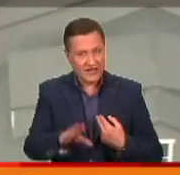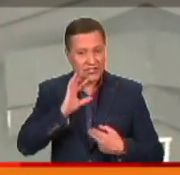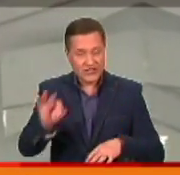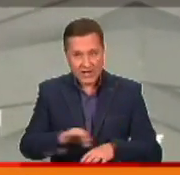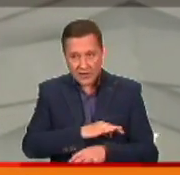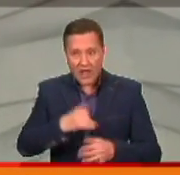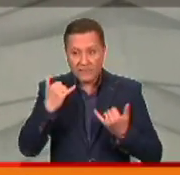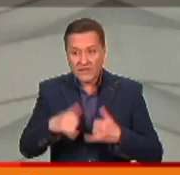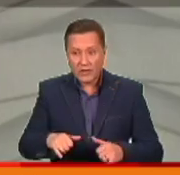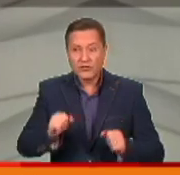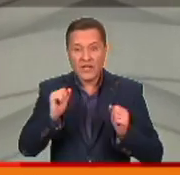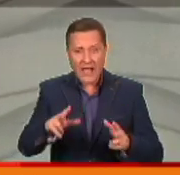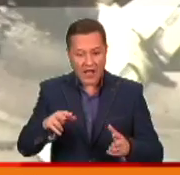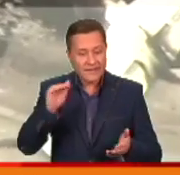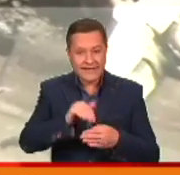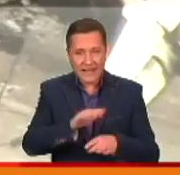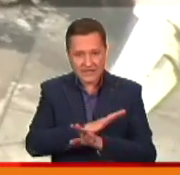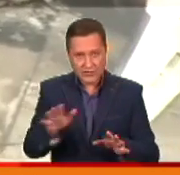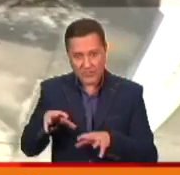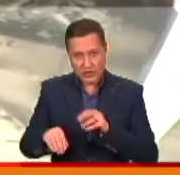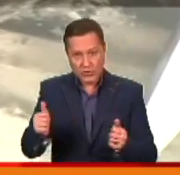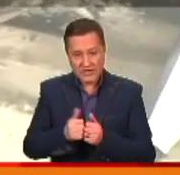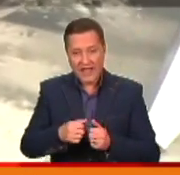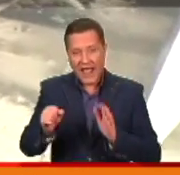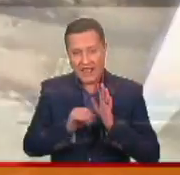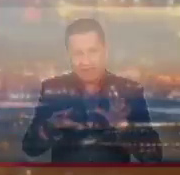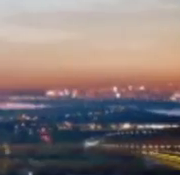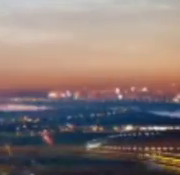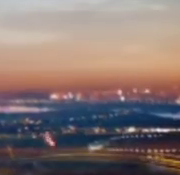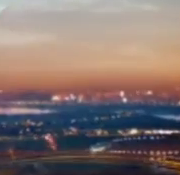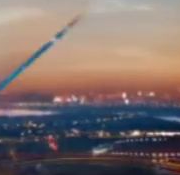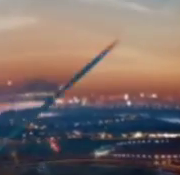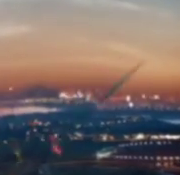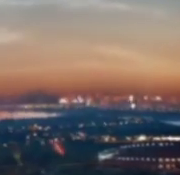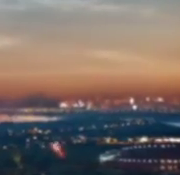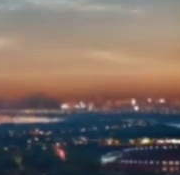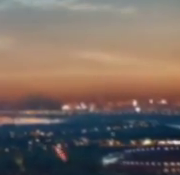дивуються, як йому вдалося не зачепити сусідніх помешкань та електричних дротів.